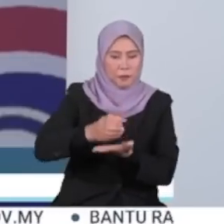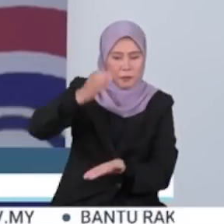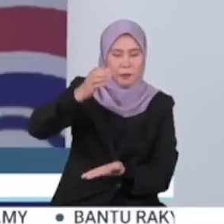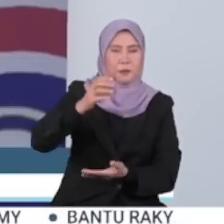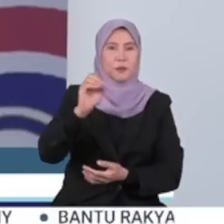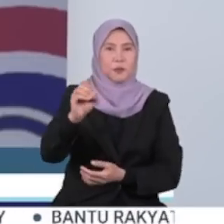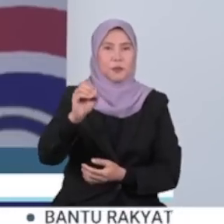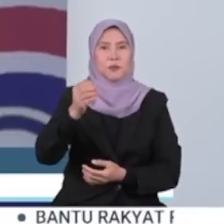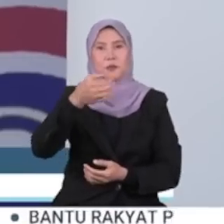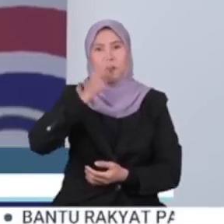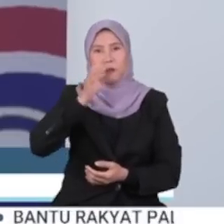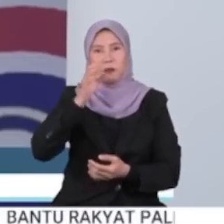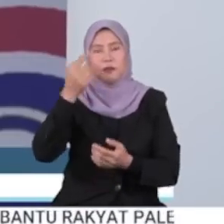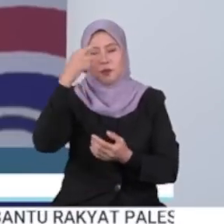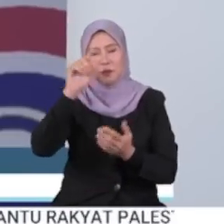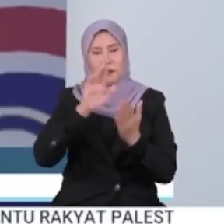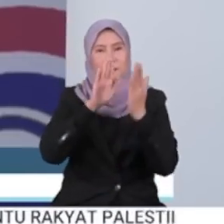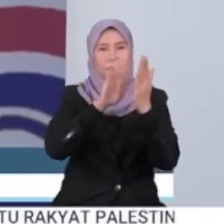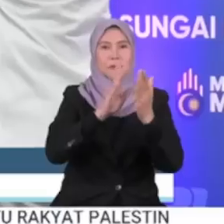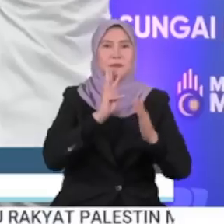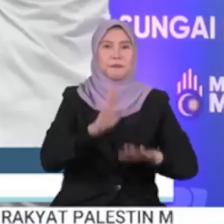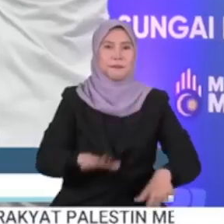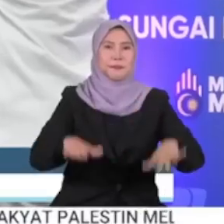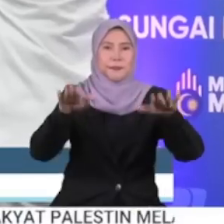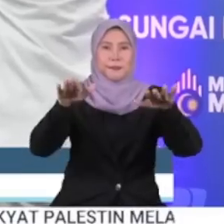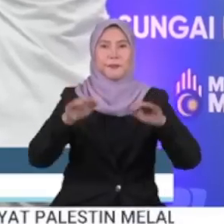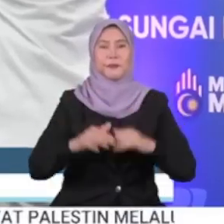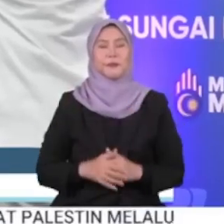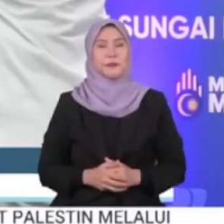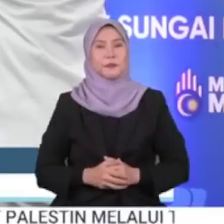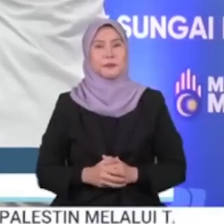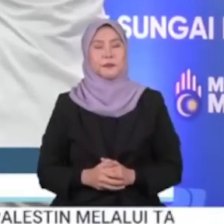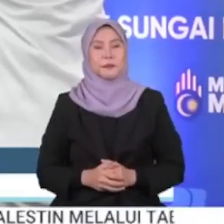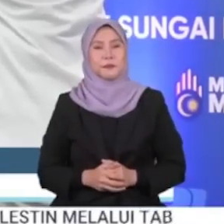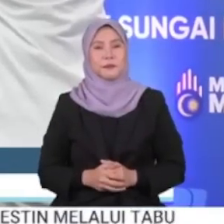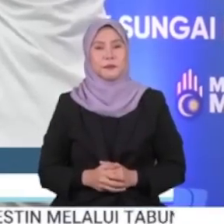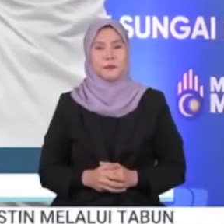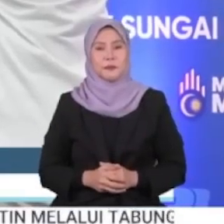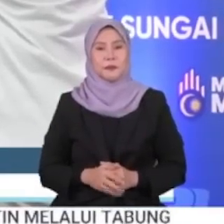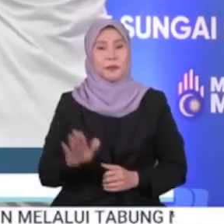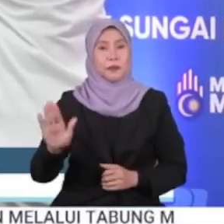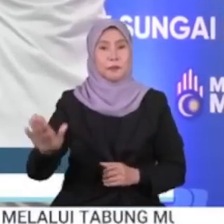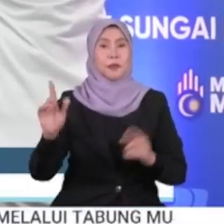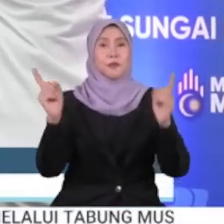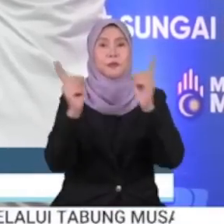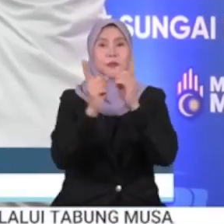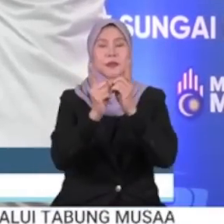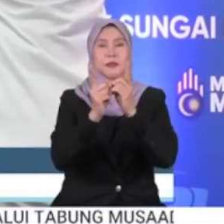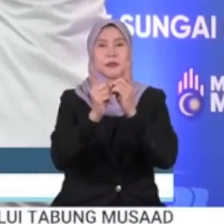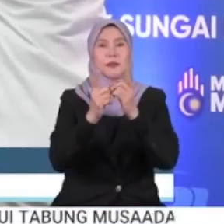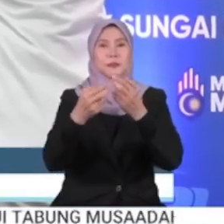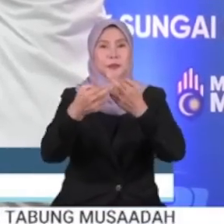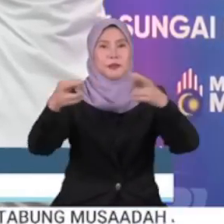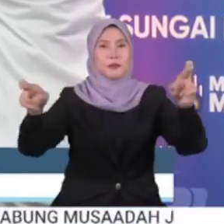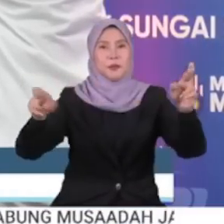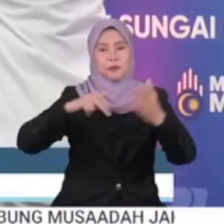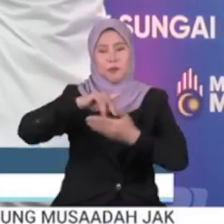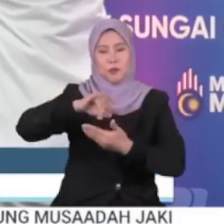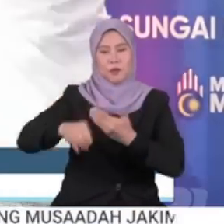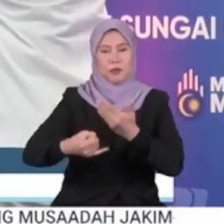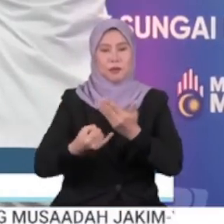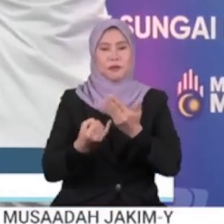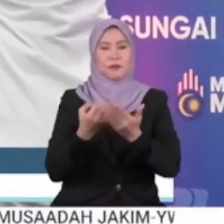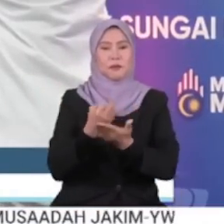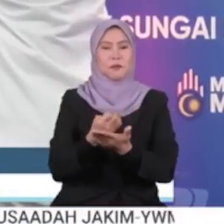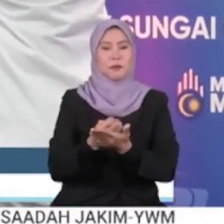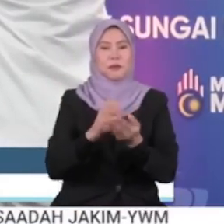dan sebagainya lah untuk menghadapi bencana ini. Beliau ditemui pada majlis perasmian projek